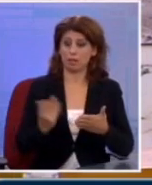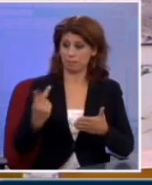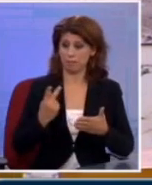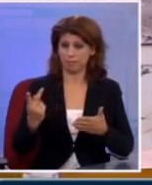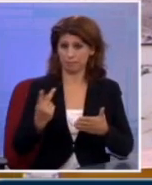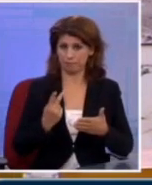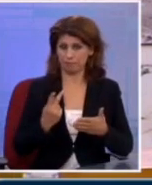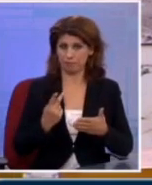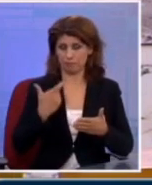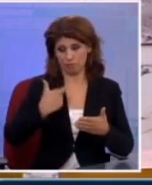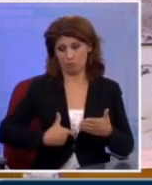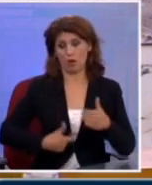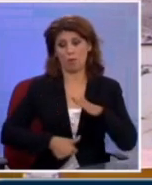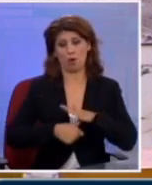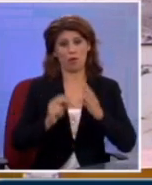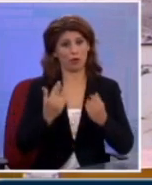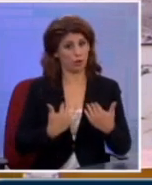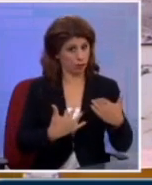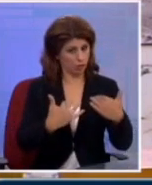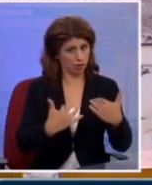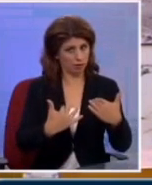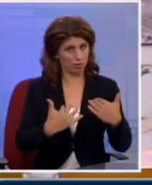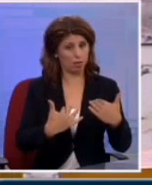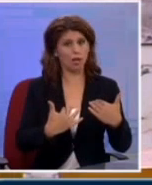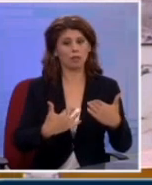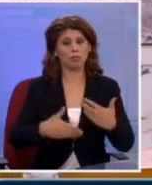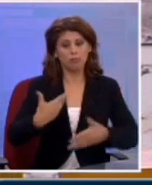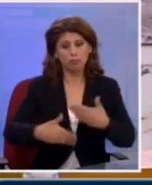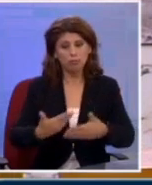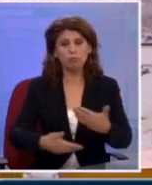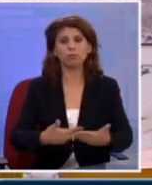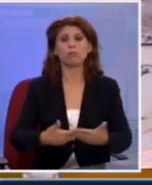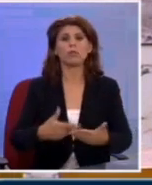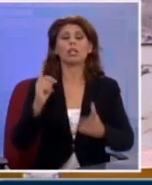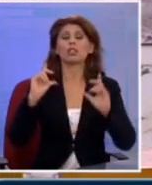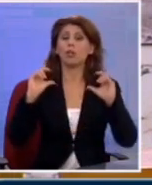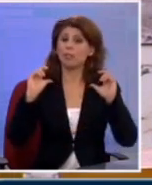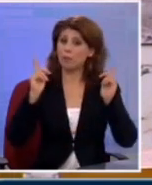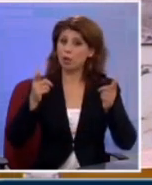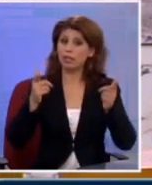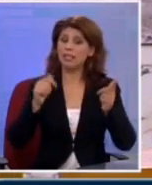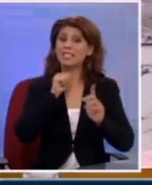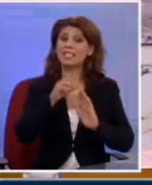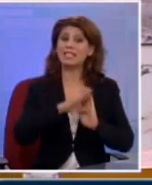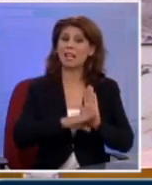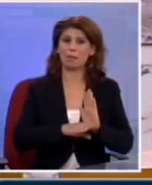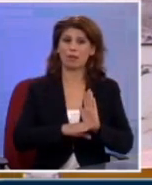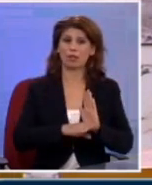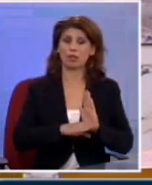ως πρόεδρο της Βουλής για την δρομολόγηση των δημοκρατικών